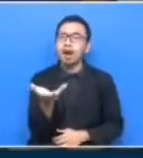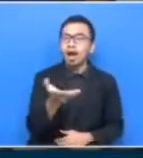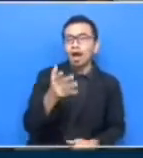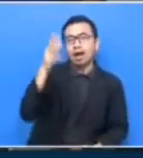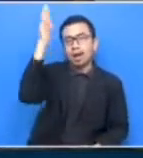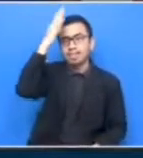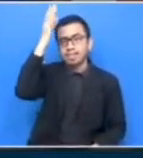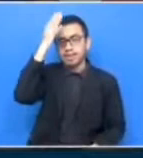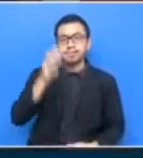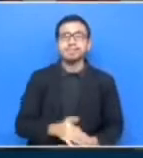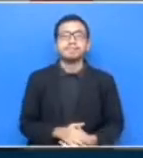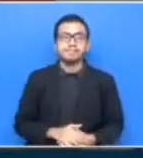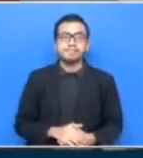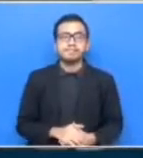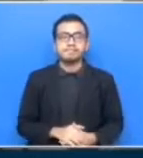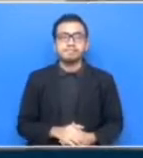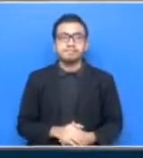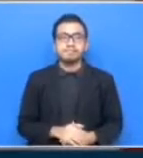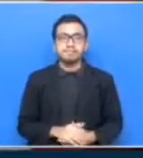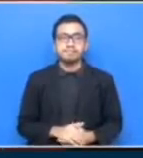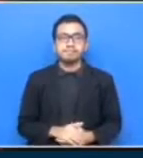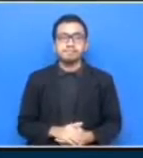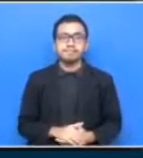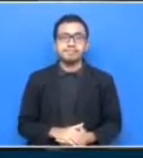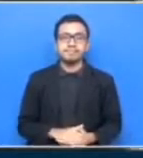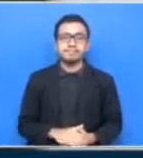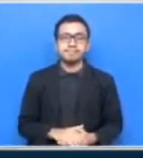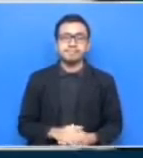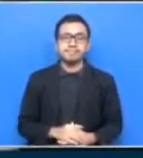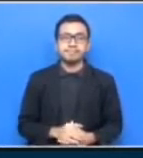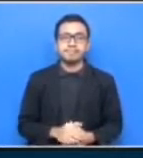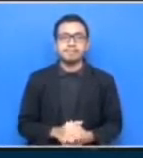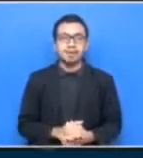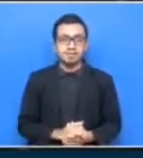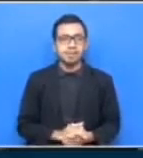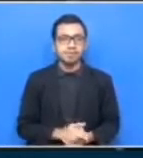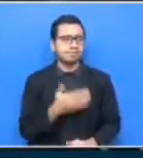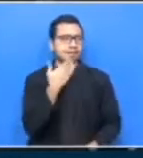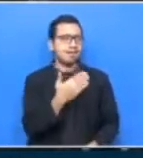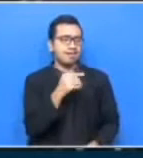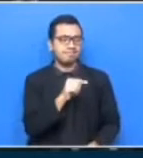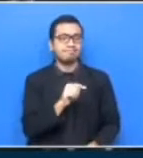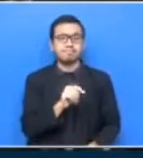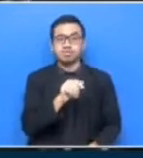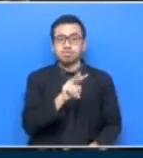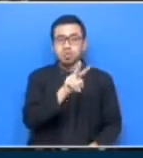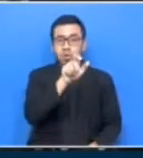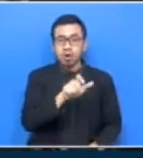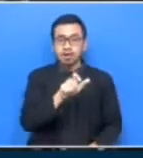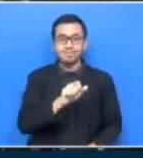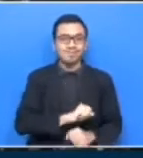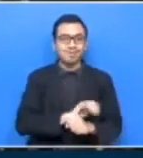dimana saudara Syahrini ya ya apa Heri apa sebenarnya menyebabkan pasien positif korona ini